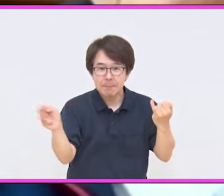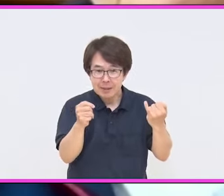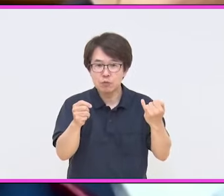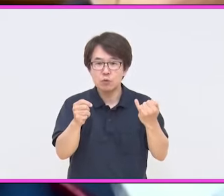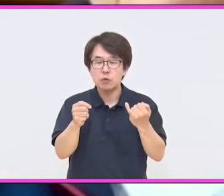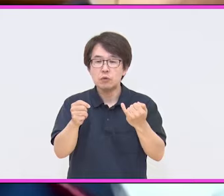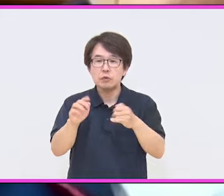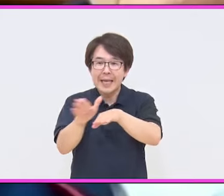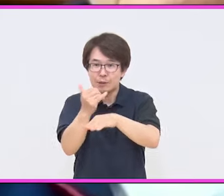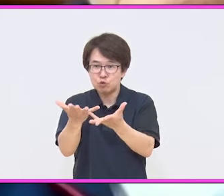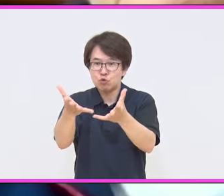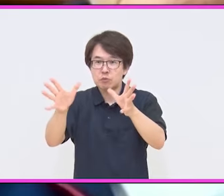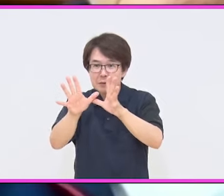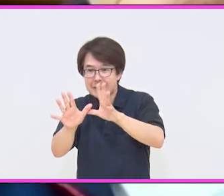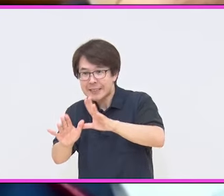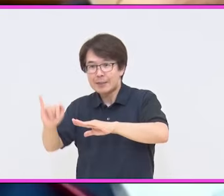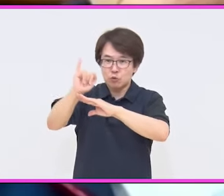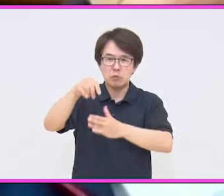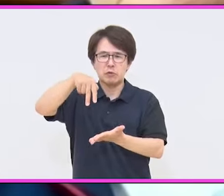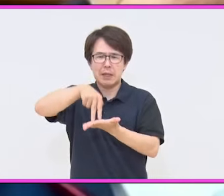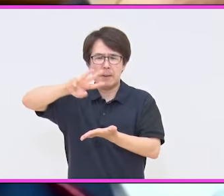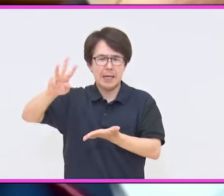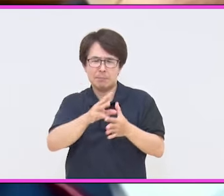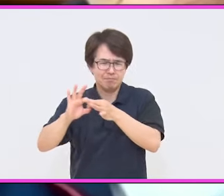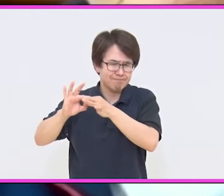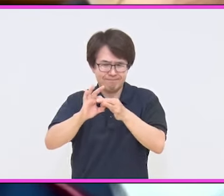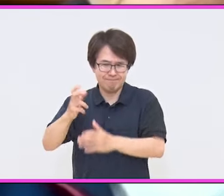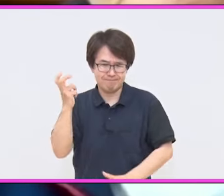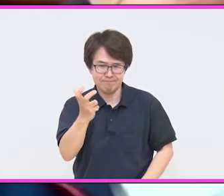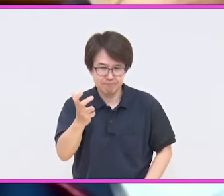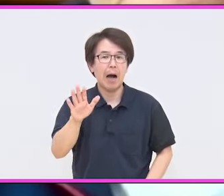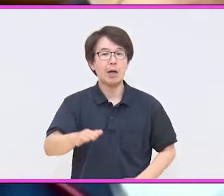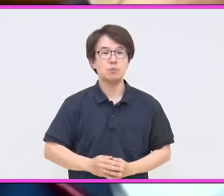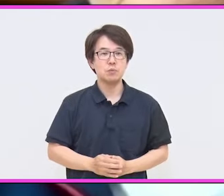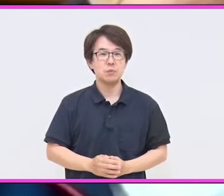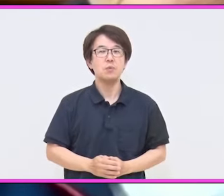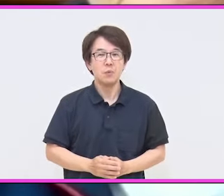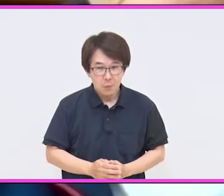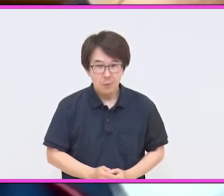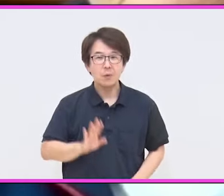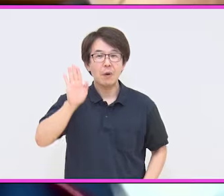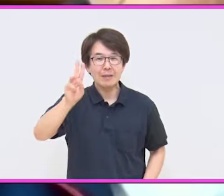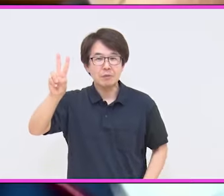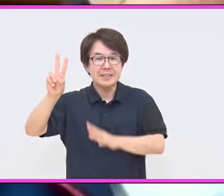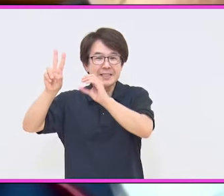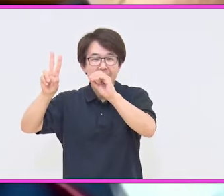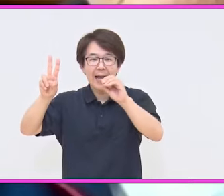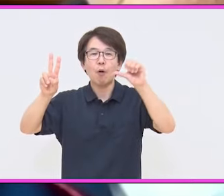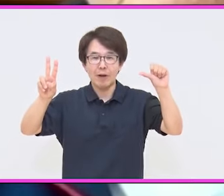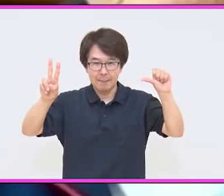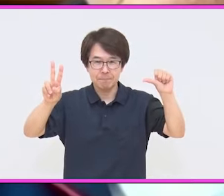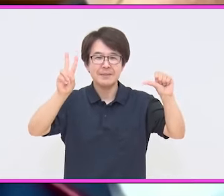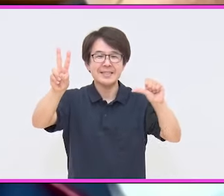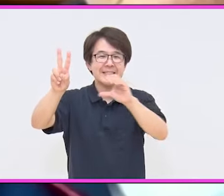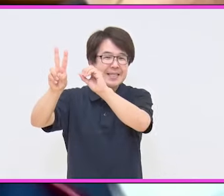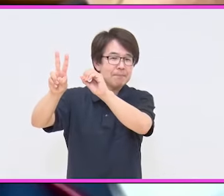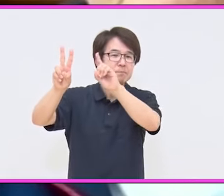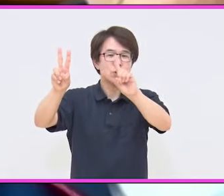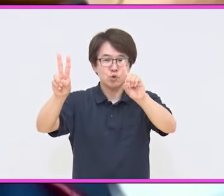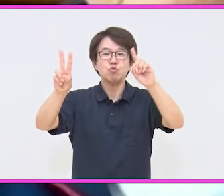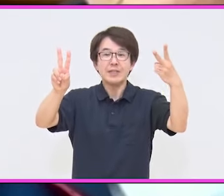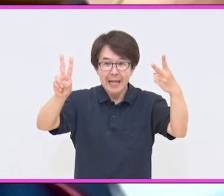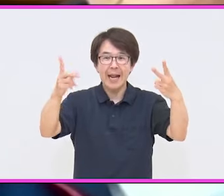てパラスポーツに携わり続けています。そして2005年、2012年ロンドン大会の開催が